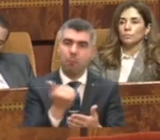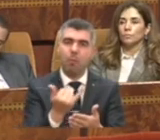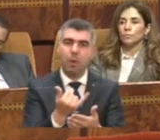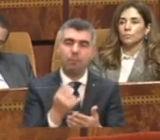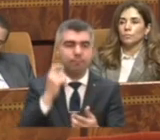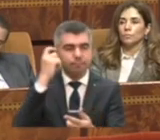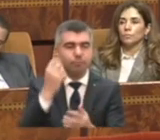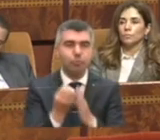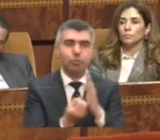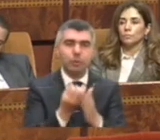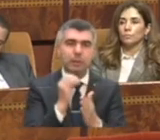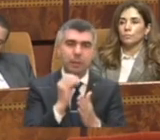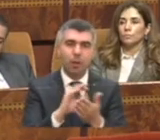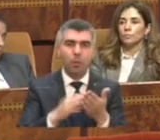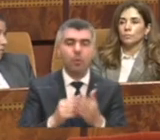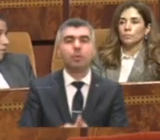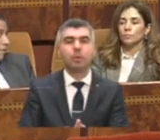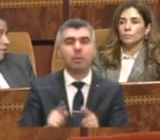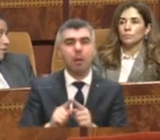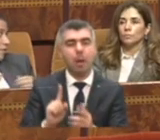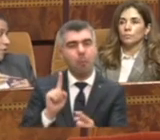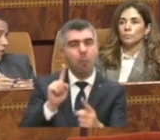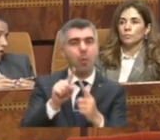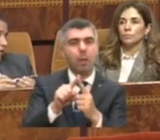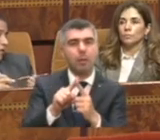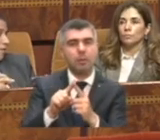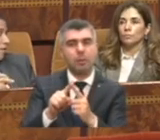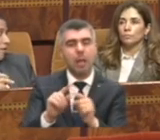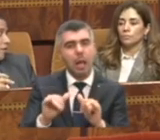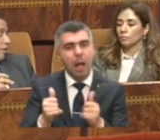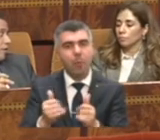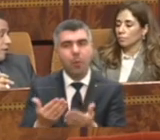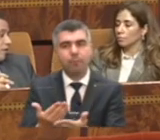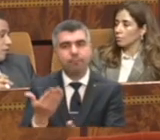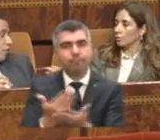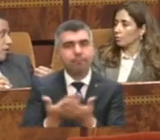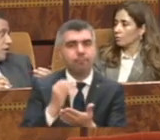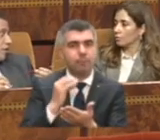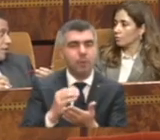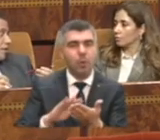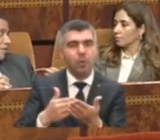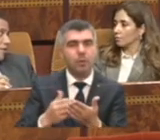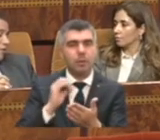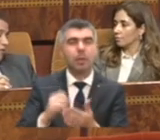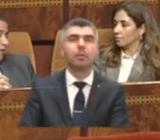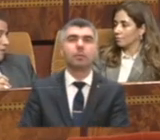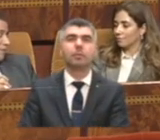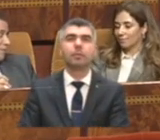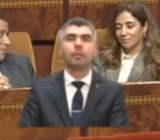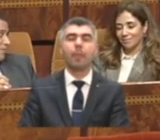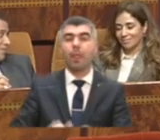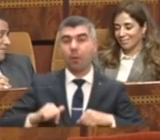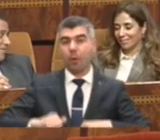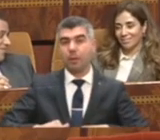وتطوير إدراكاتهم من خلال التفاعل المباشر مع أقرانهم، وهو ما يتوفر بشكل كبير خلال فترة التخييم. السيد